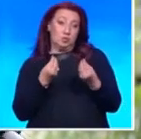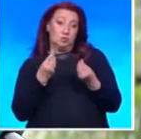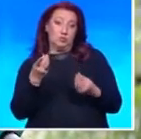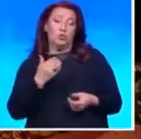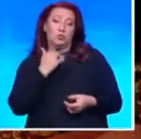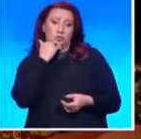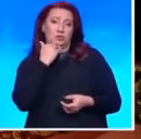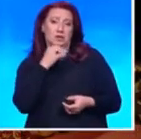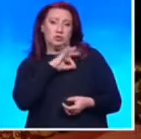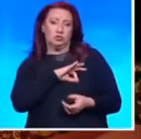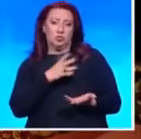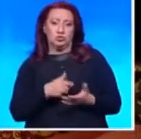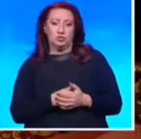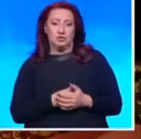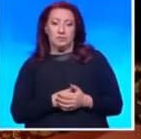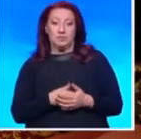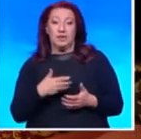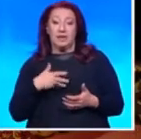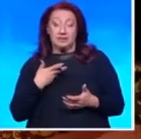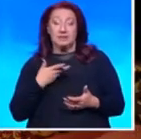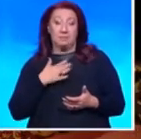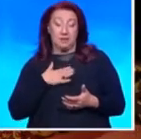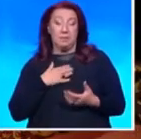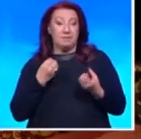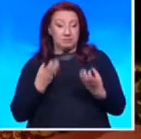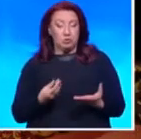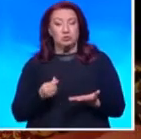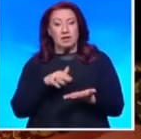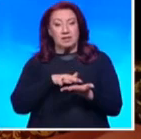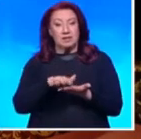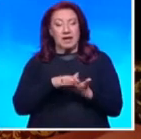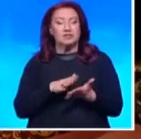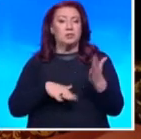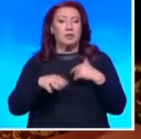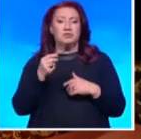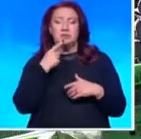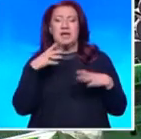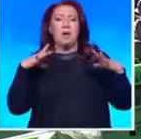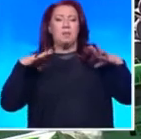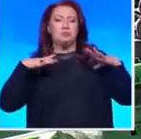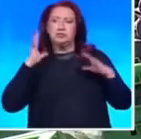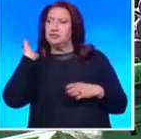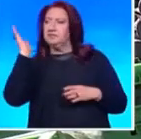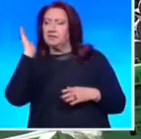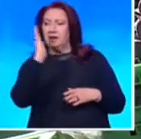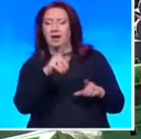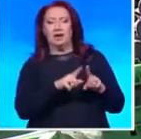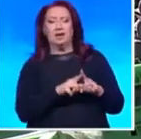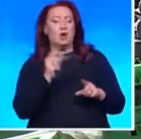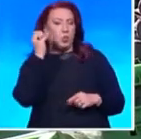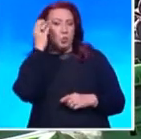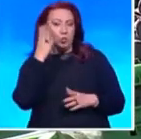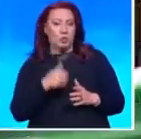остатъчен ресурс. Искам да имам възможност и да харча повече пари за почивка и култура. И още от